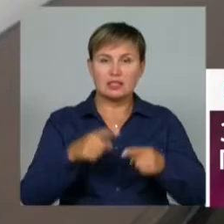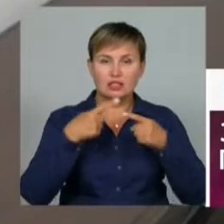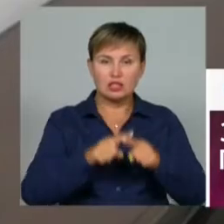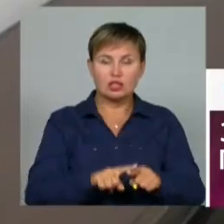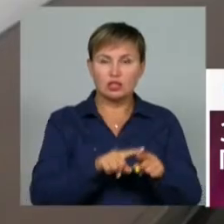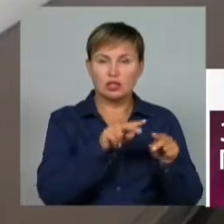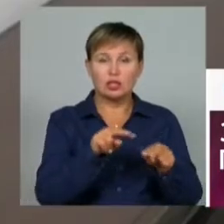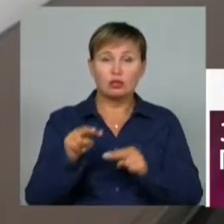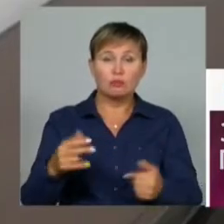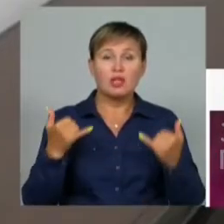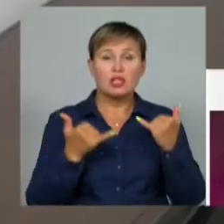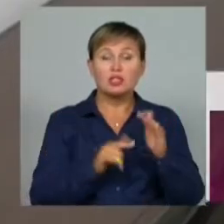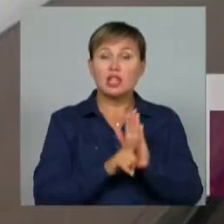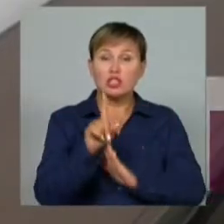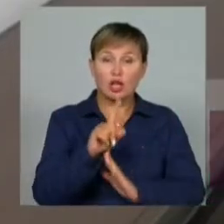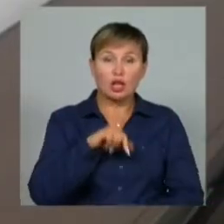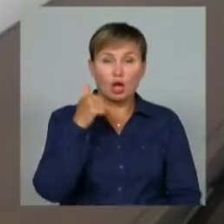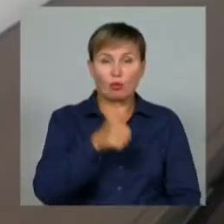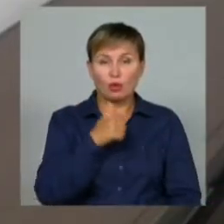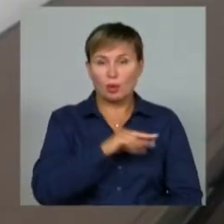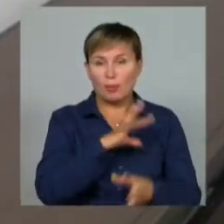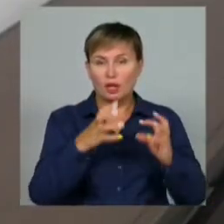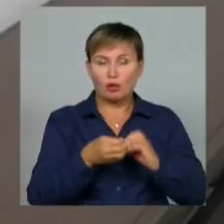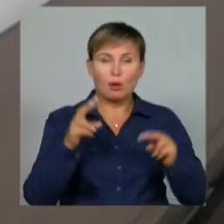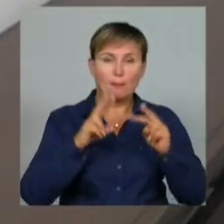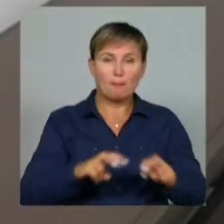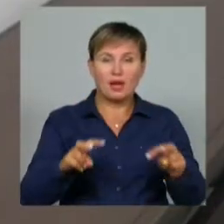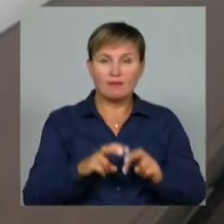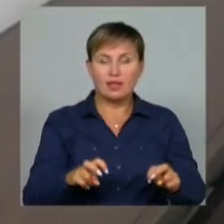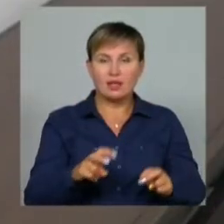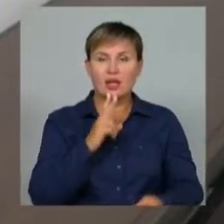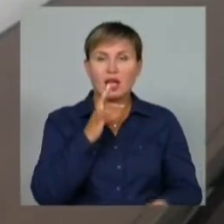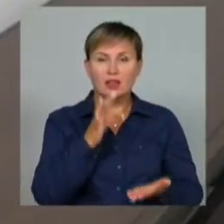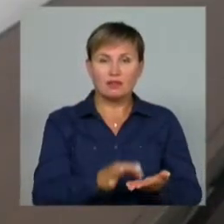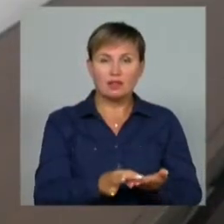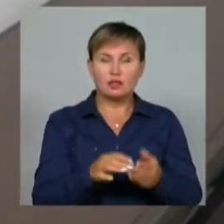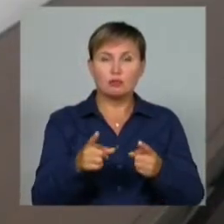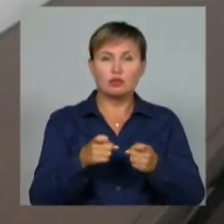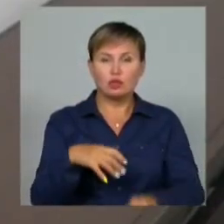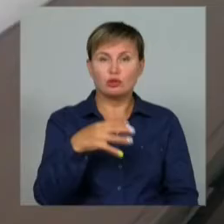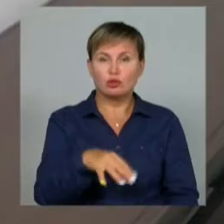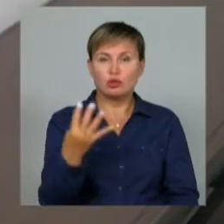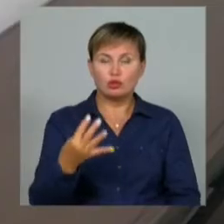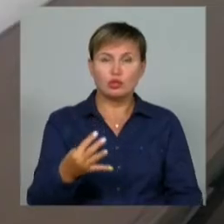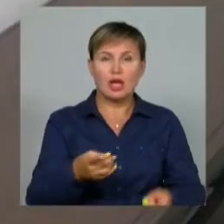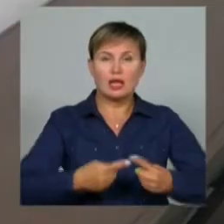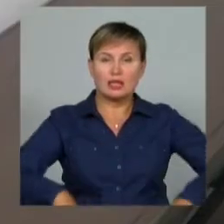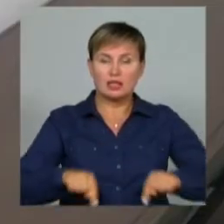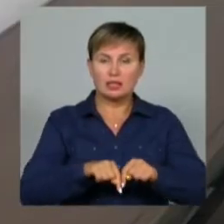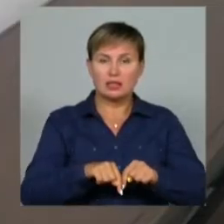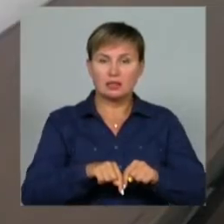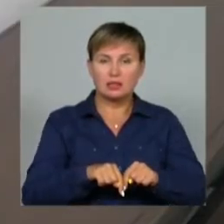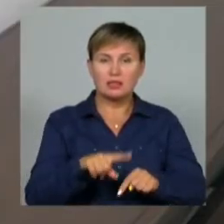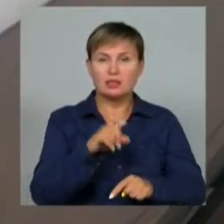технического надзора. С начала года по итогам проверок к ответственности привлечены 44 подрядных организации